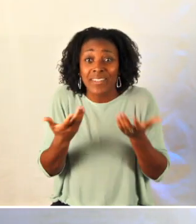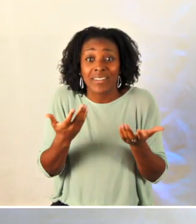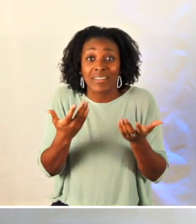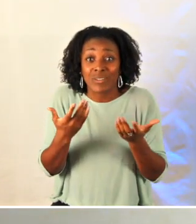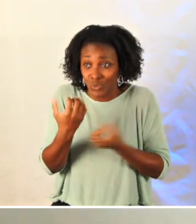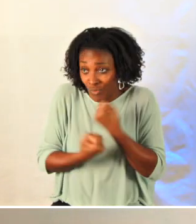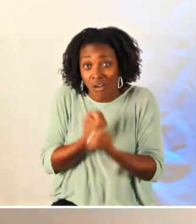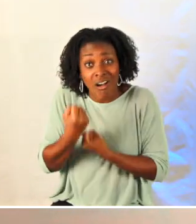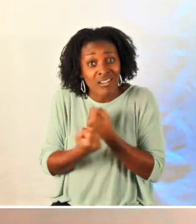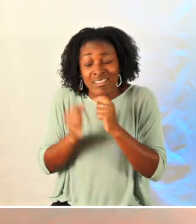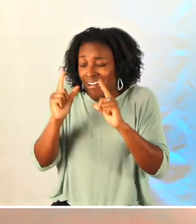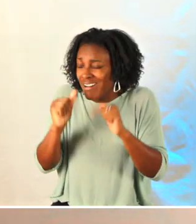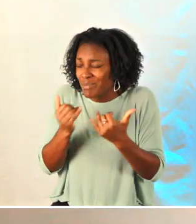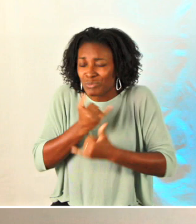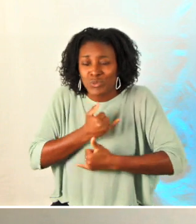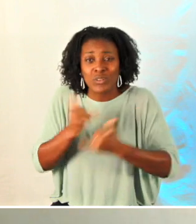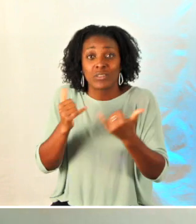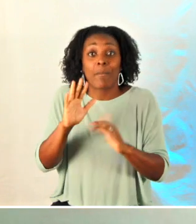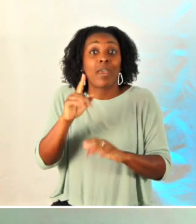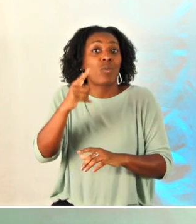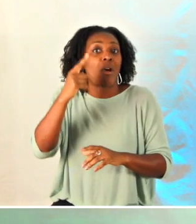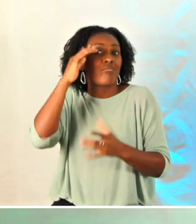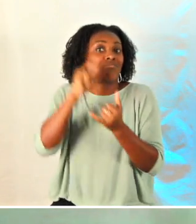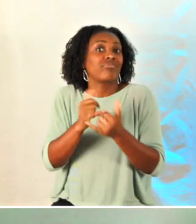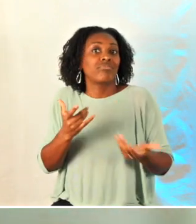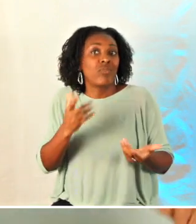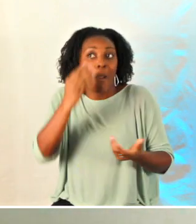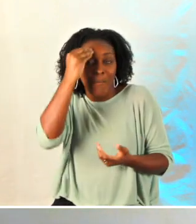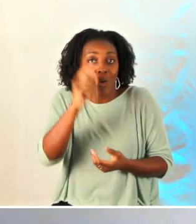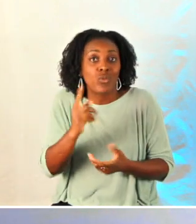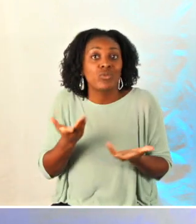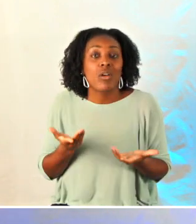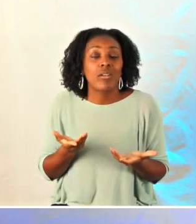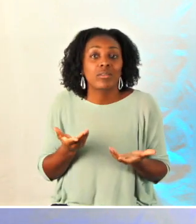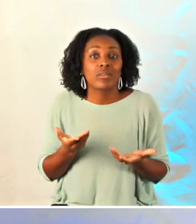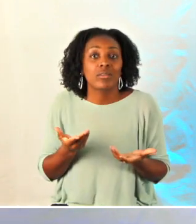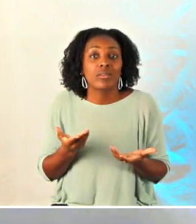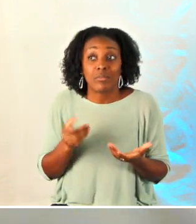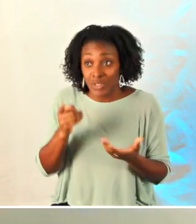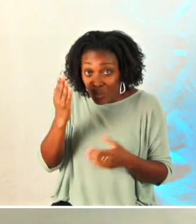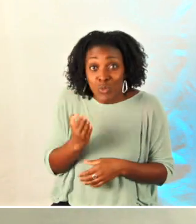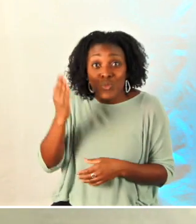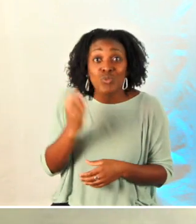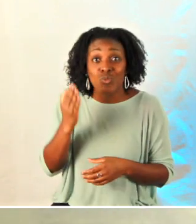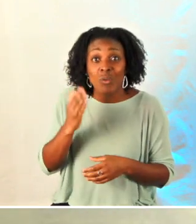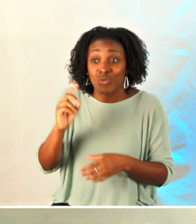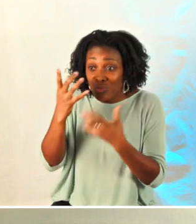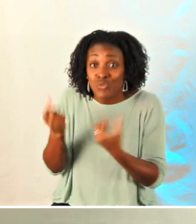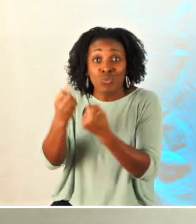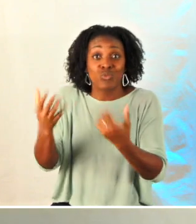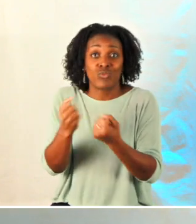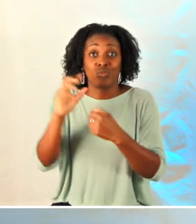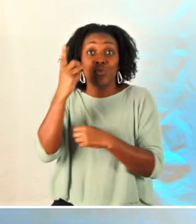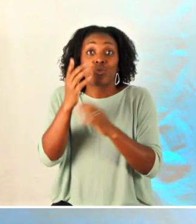toi, sont là autour de toi dans la souffrance, sans même peut-être que tu le vois avec tes yeux, et qui ont besoin du secours de Dieu. Et